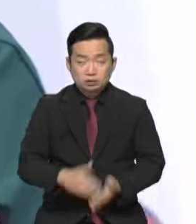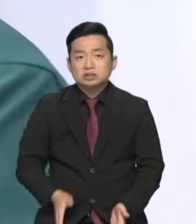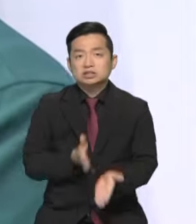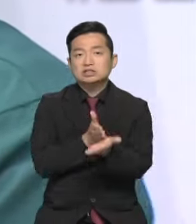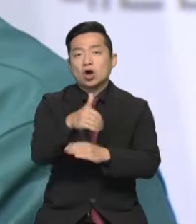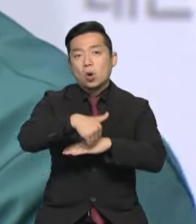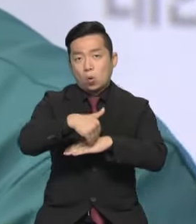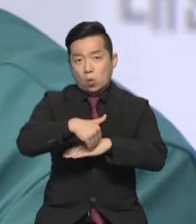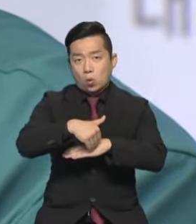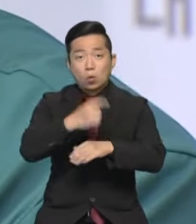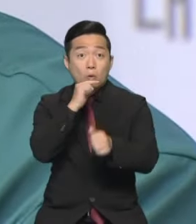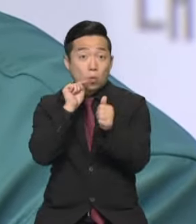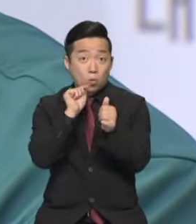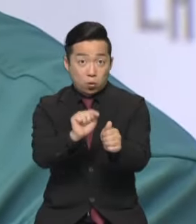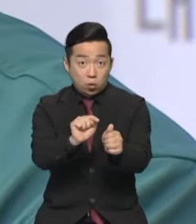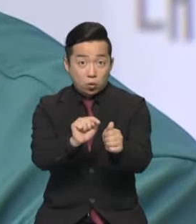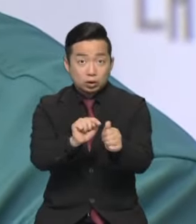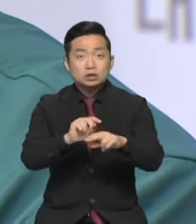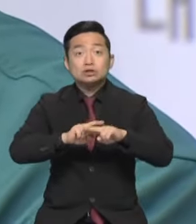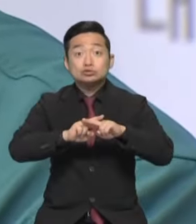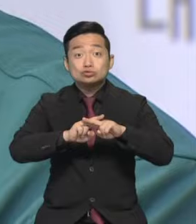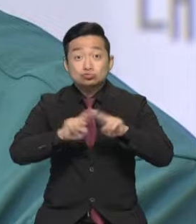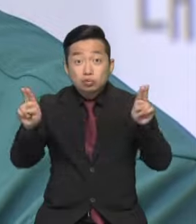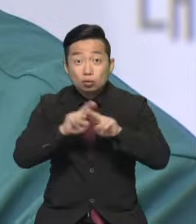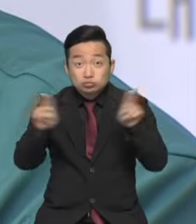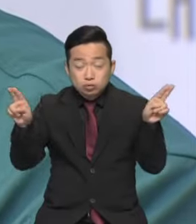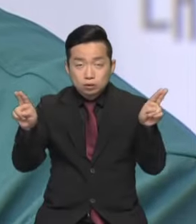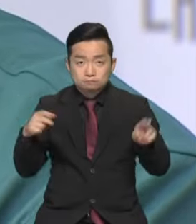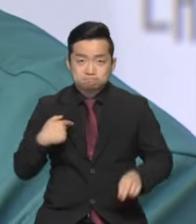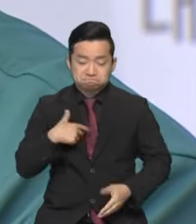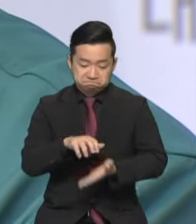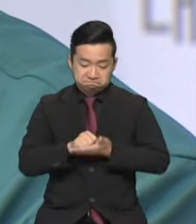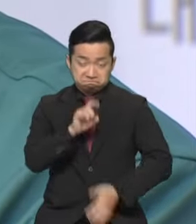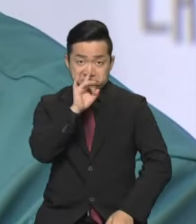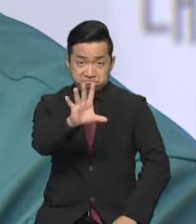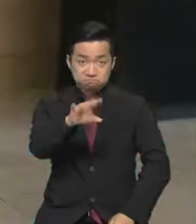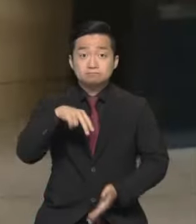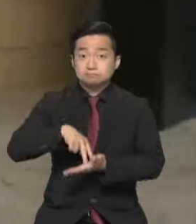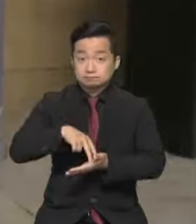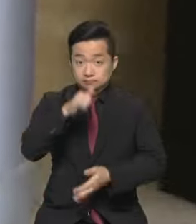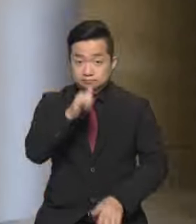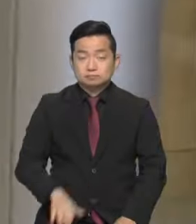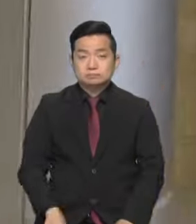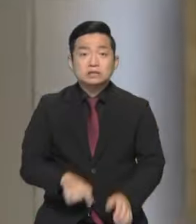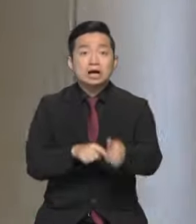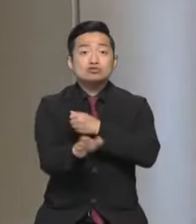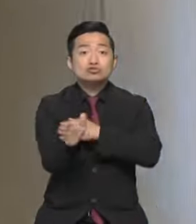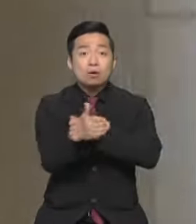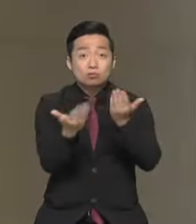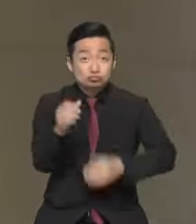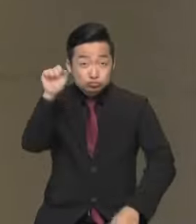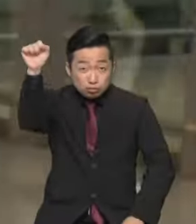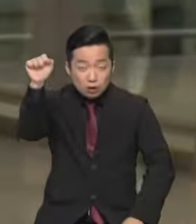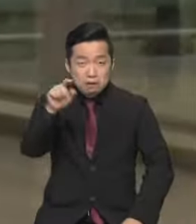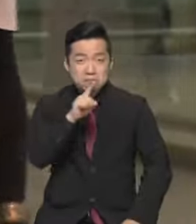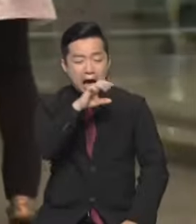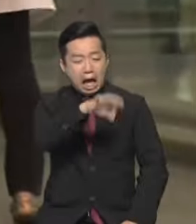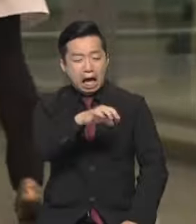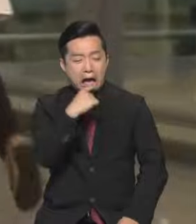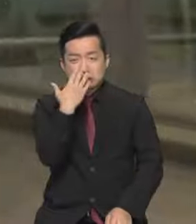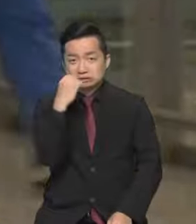대한 명령 등을 철회가 아닌 취소해달란 건 수용 불가 입장이 명확하고 명분 없는 파업이라고 평가절하한